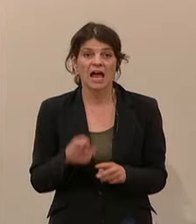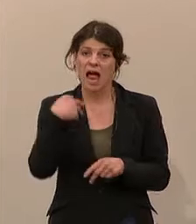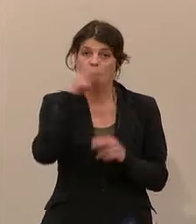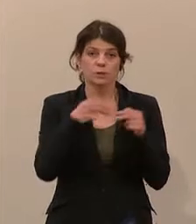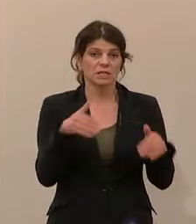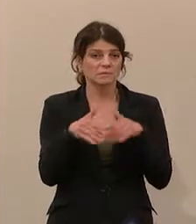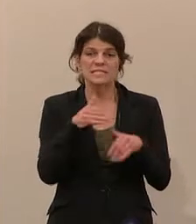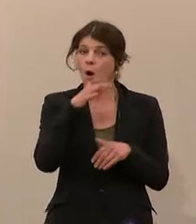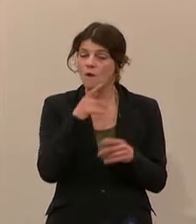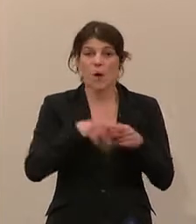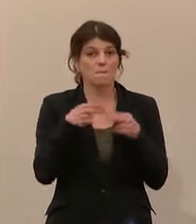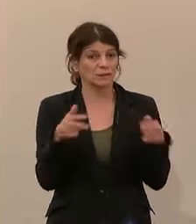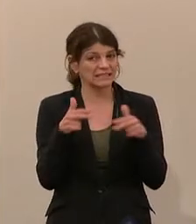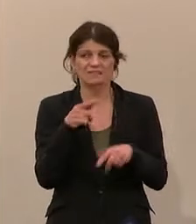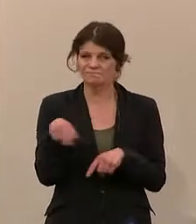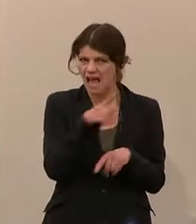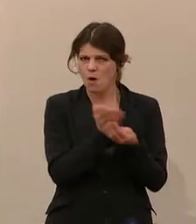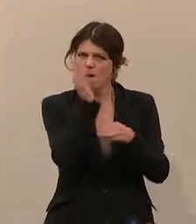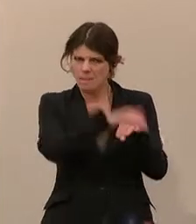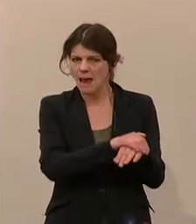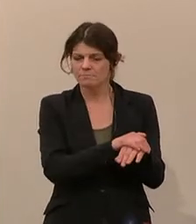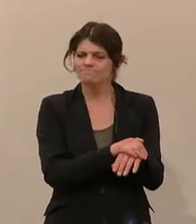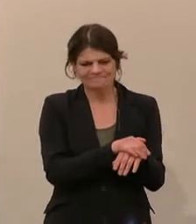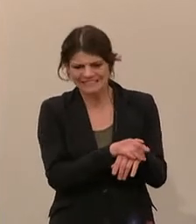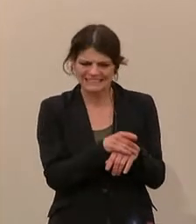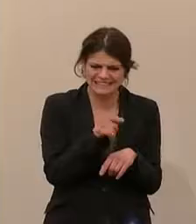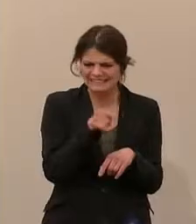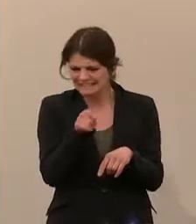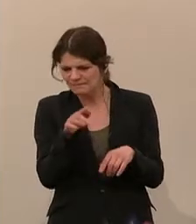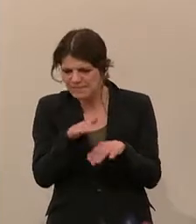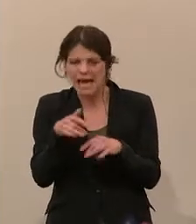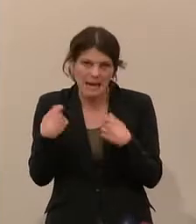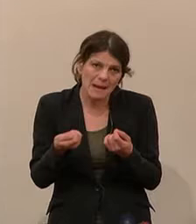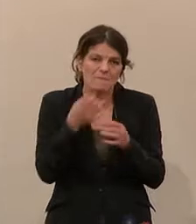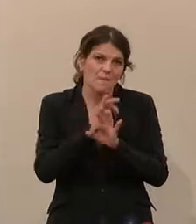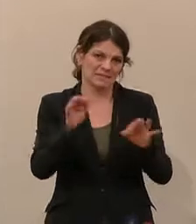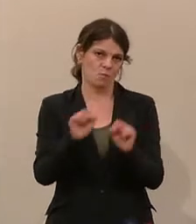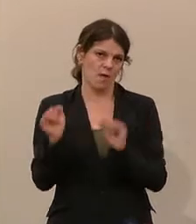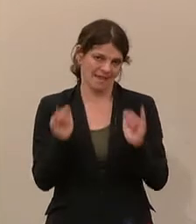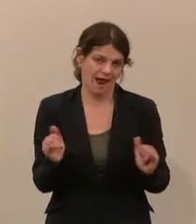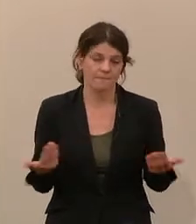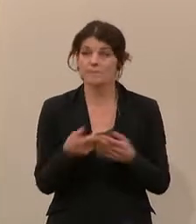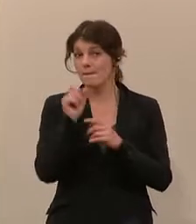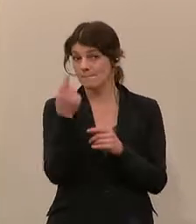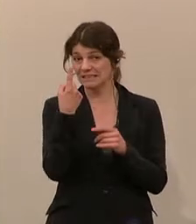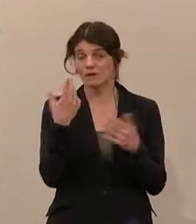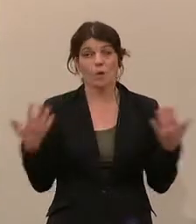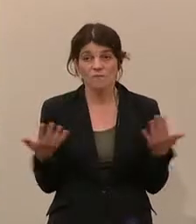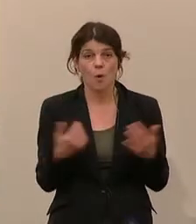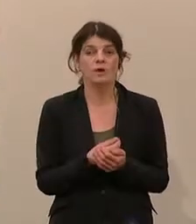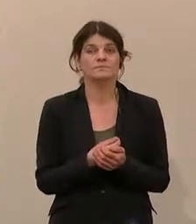Hofer und die Bundesregierung haben aber auch erkannt, dass es dort oder da Verbesserungsmöglichkeiten gibt, insbesondere in